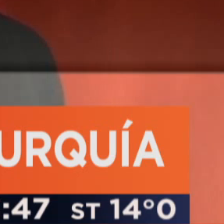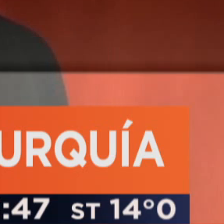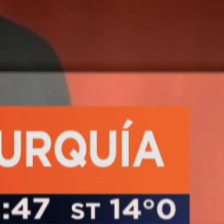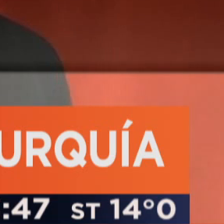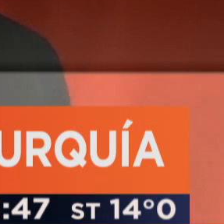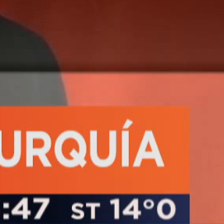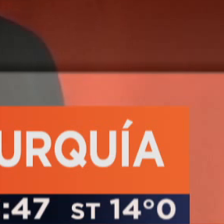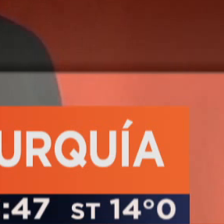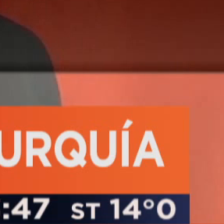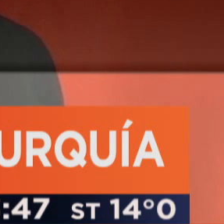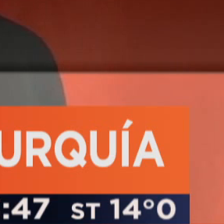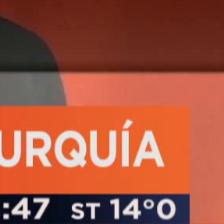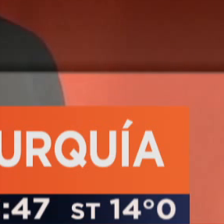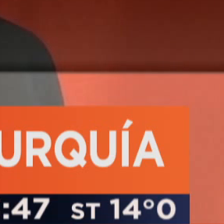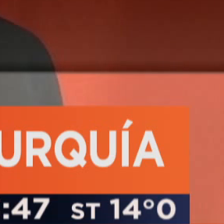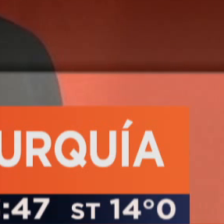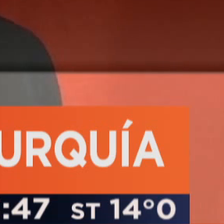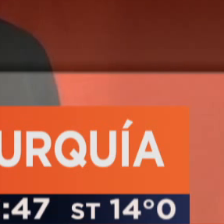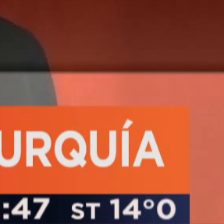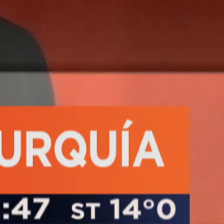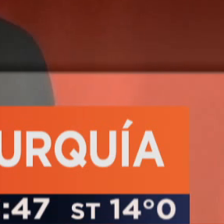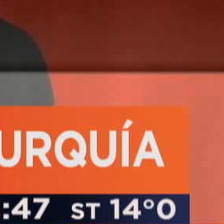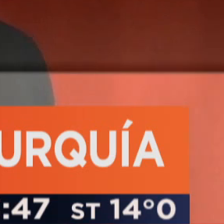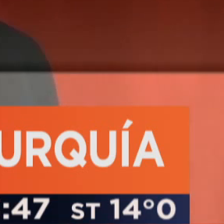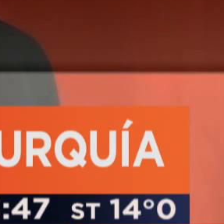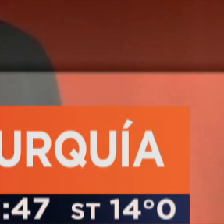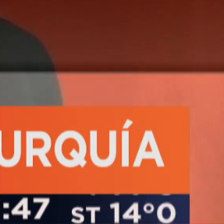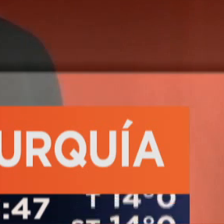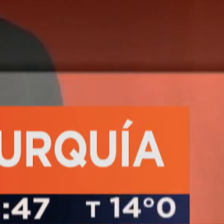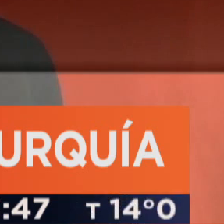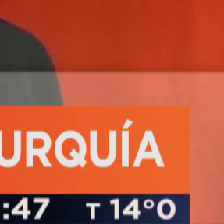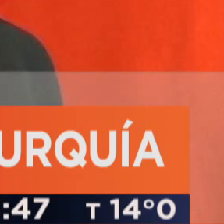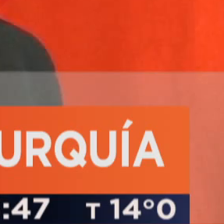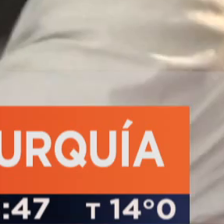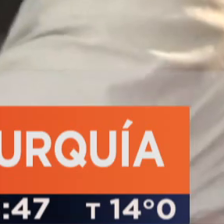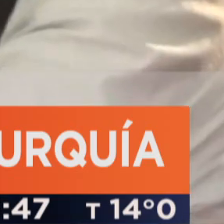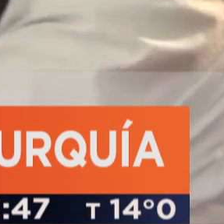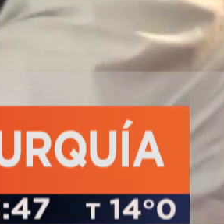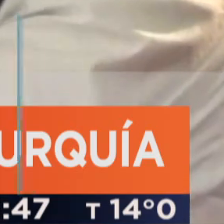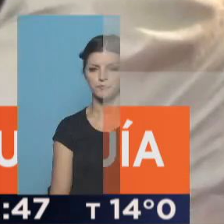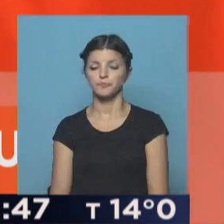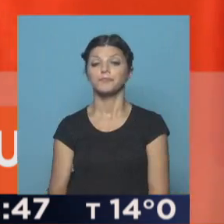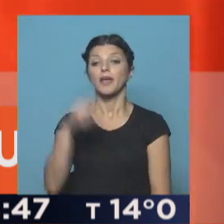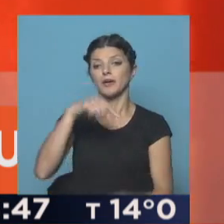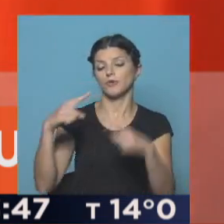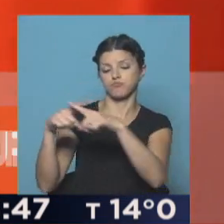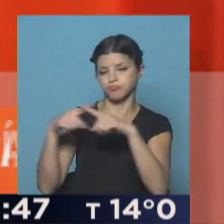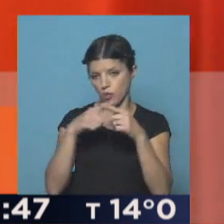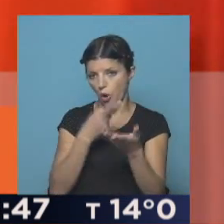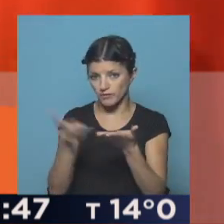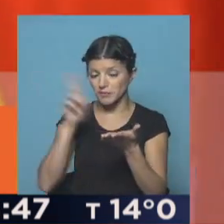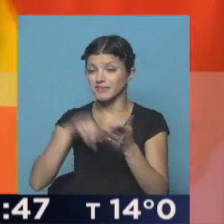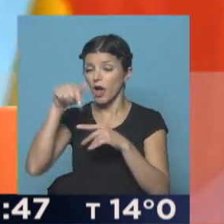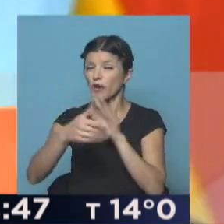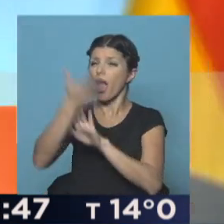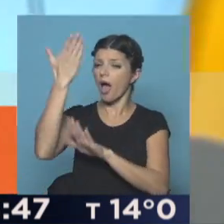jetzt diese verstärkten Hinweise an alle Bürgerinnen und Bürger unseres Landes. Este nuevo cruce ahonda aún más